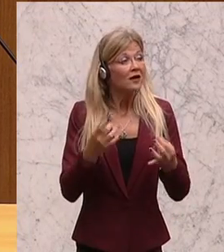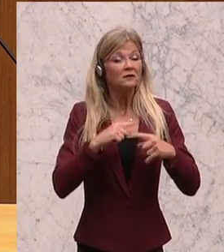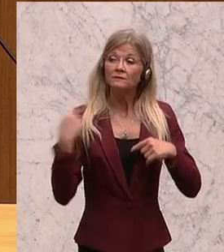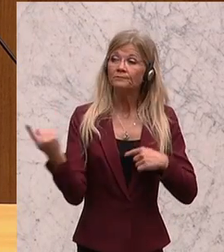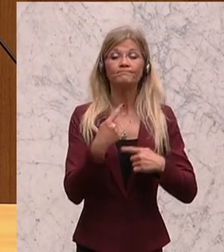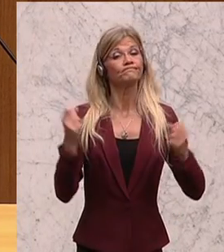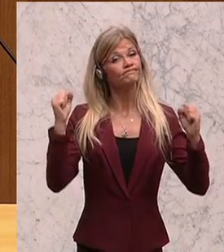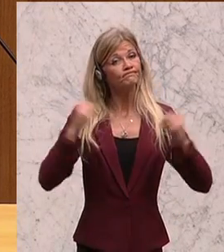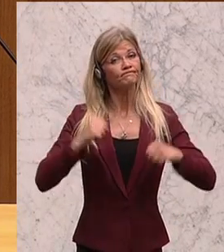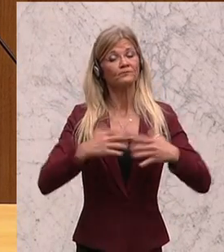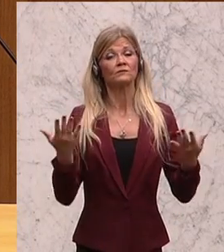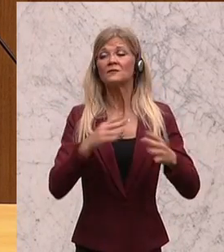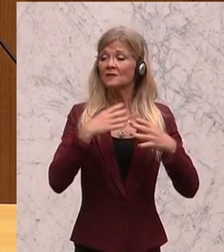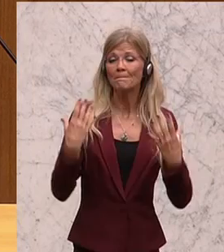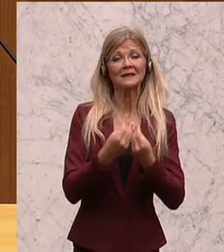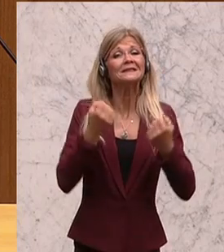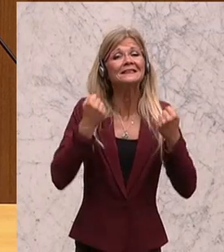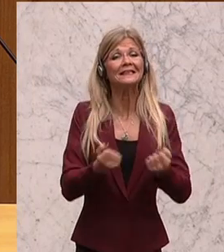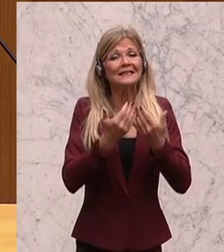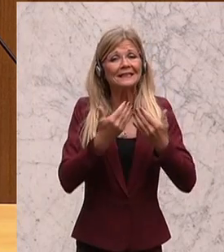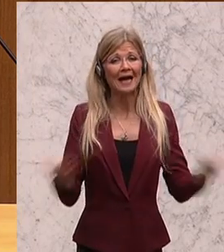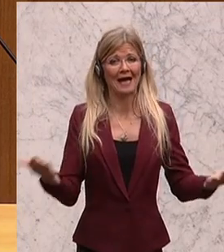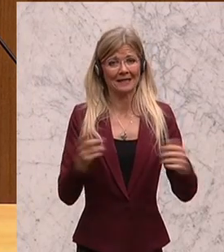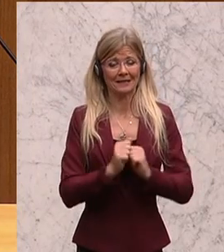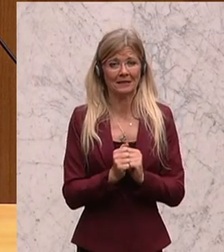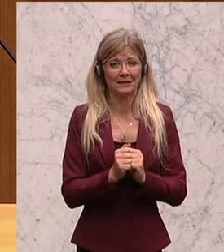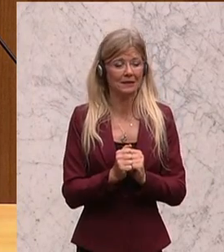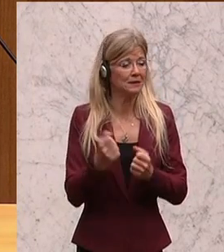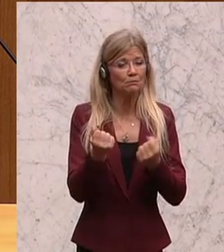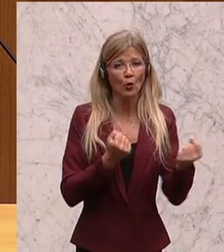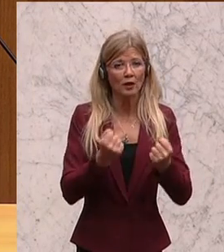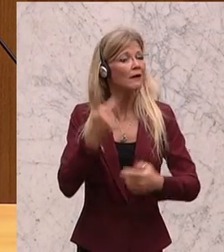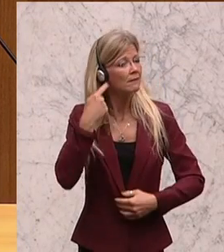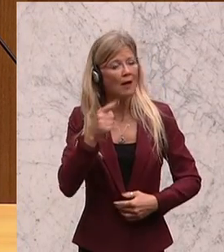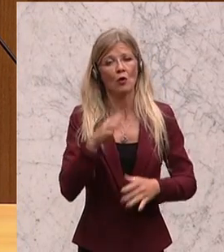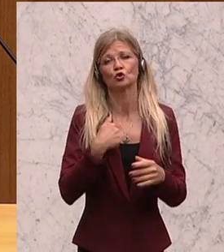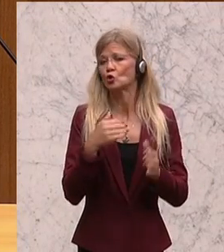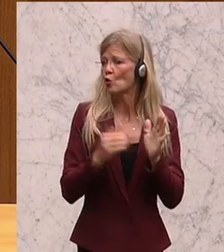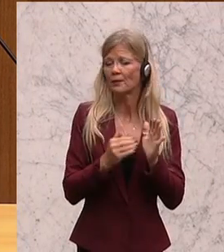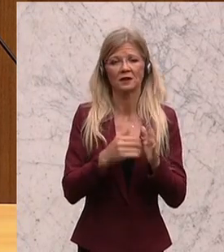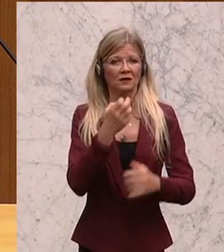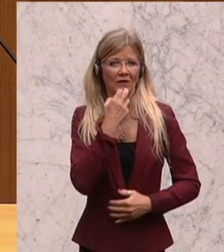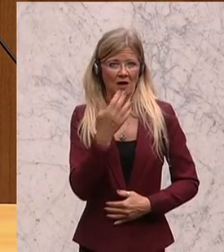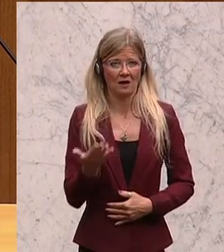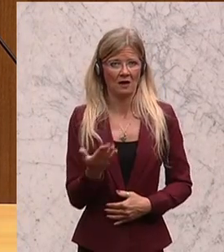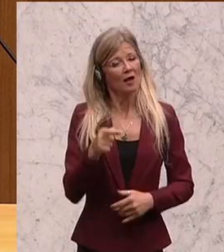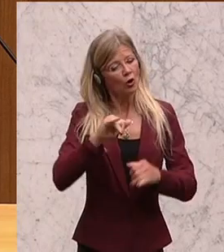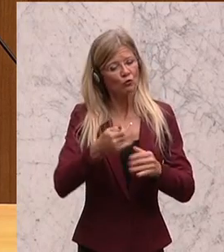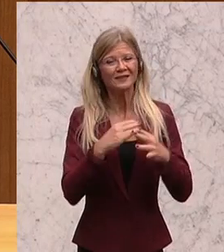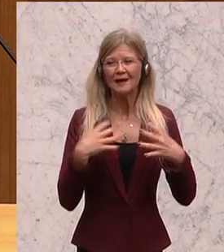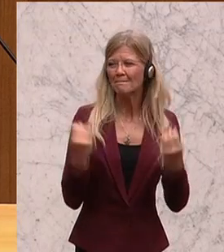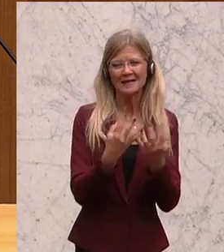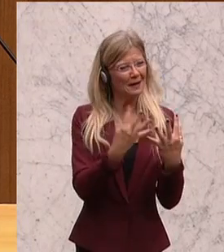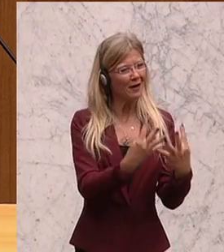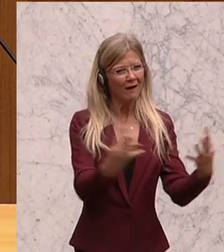Das klare Bekenntnis von NEOS: Wir brauchen eine europäische Armee, die wir schrittweise aufbauen. Und wir sollten hier auch